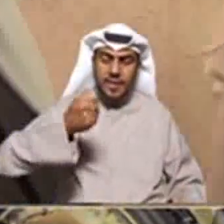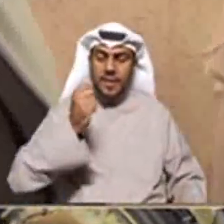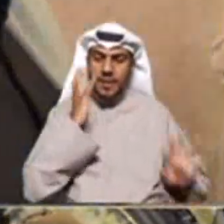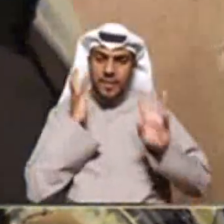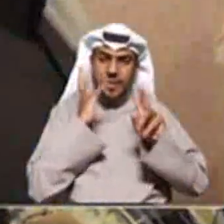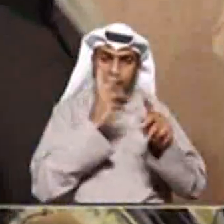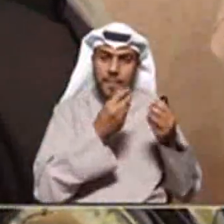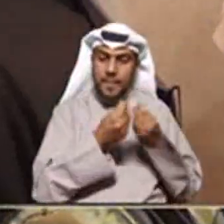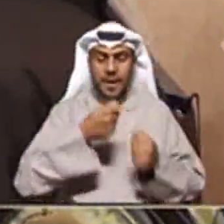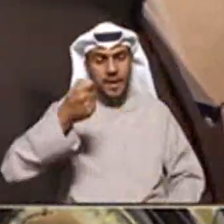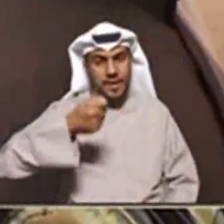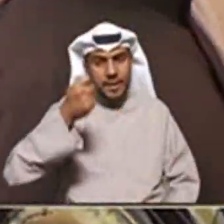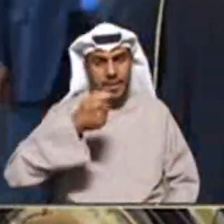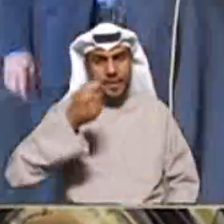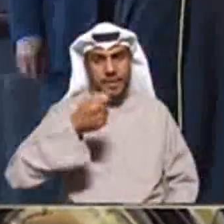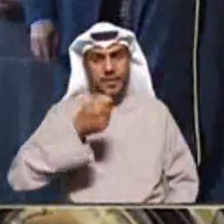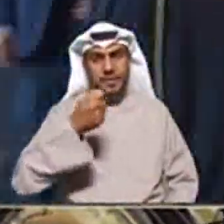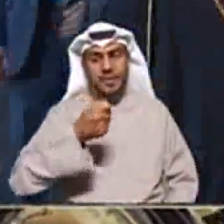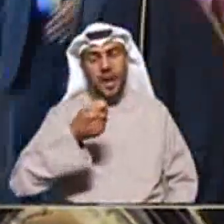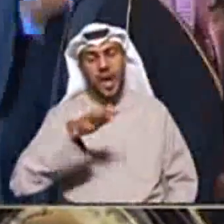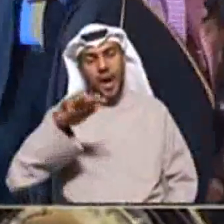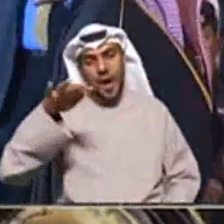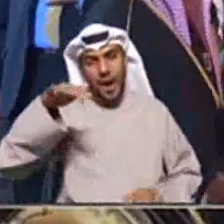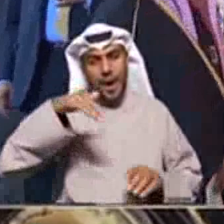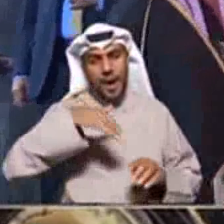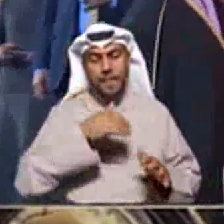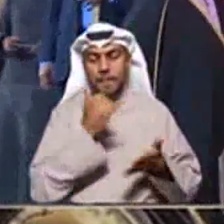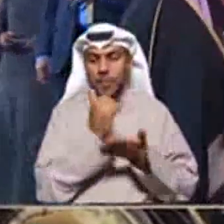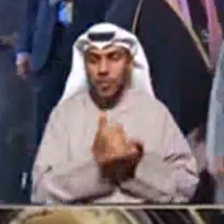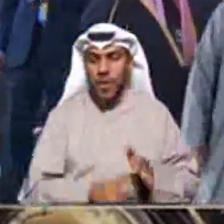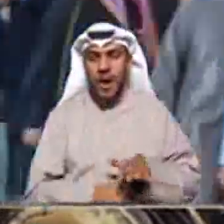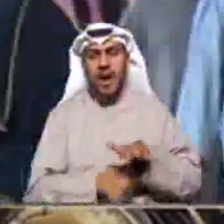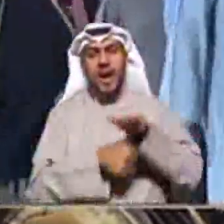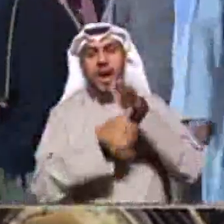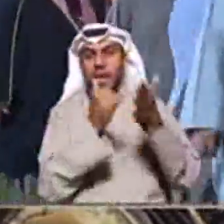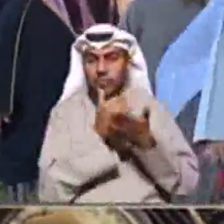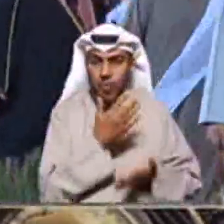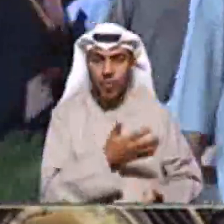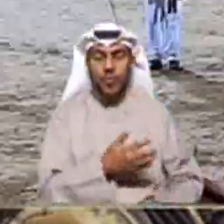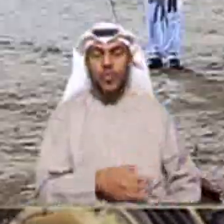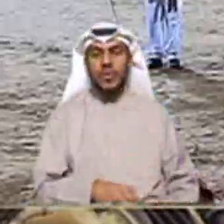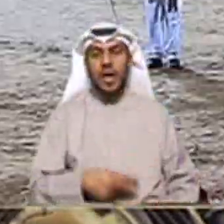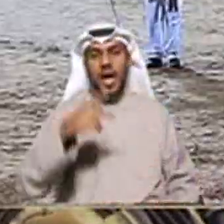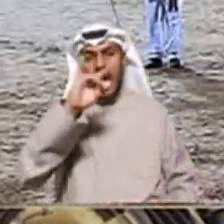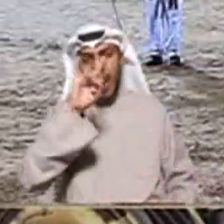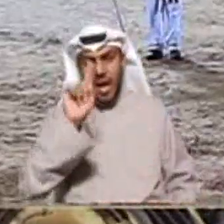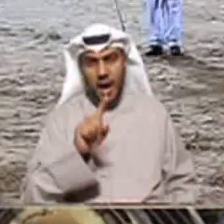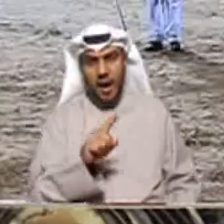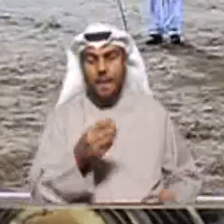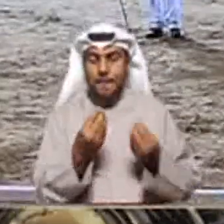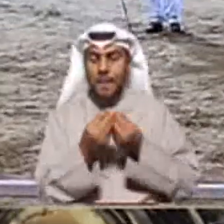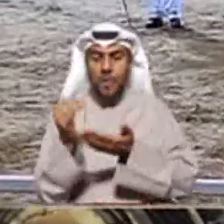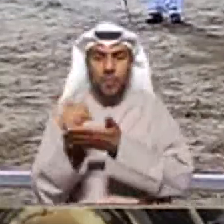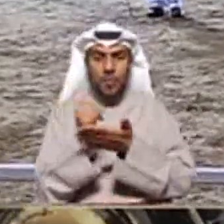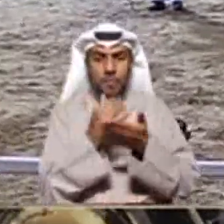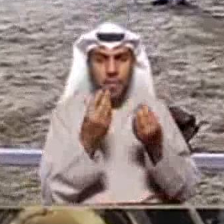حفظه الله رئيس مجلس أمناء مركز الجواد العربي علاء حمد الرومي والسادة أعضاء مجلس الأمناء،